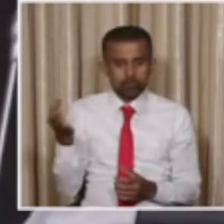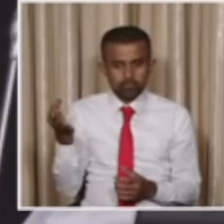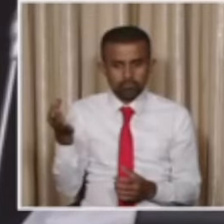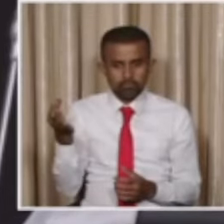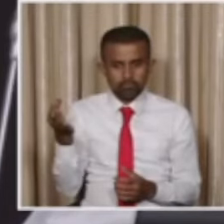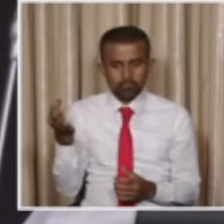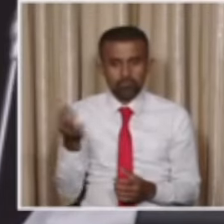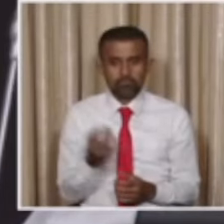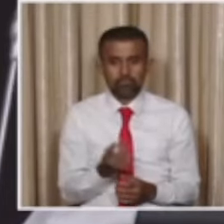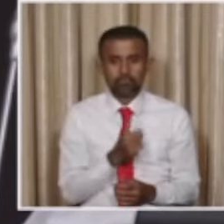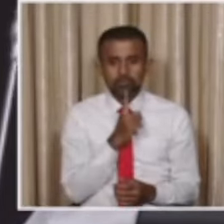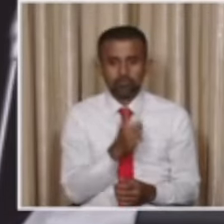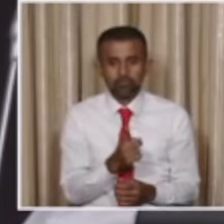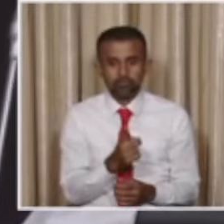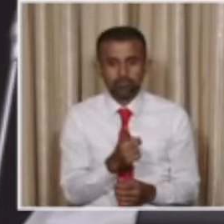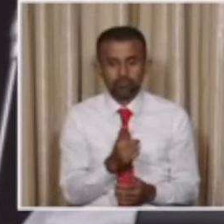මේ චෝදනාව ඉදිරිපත් කරන්නේ